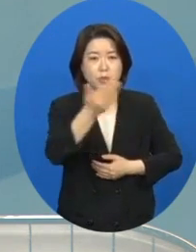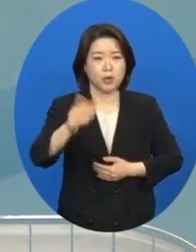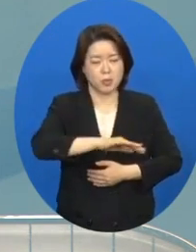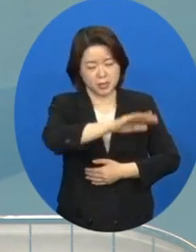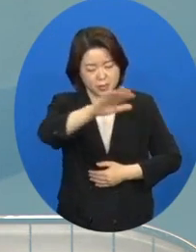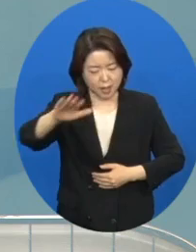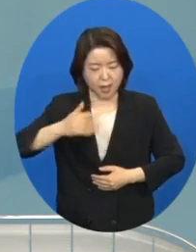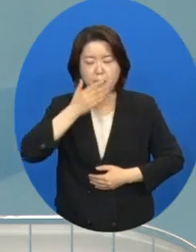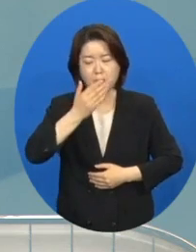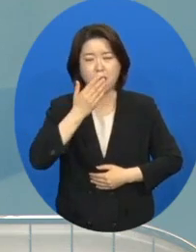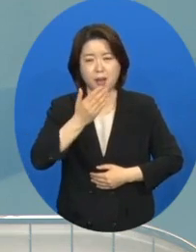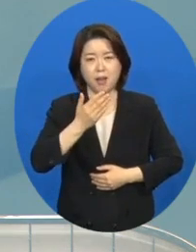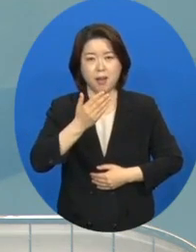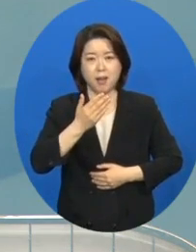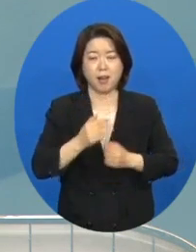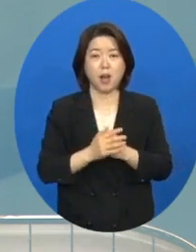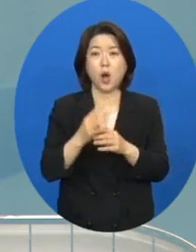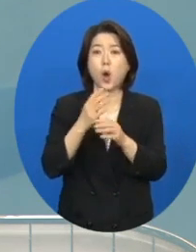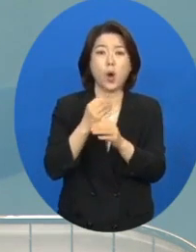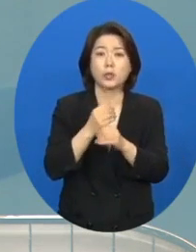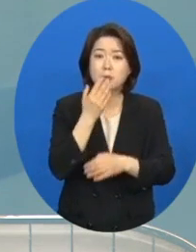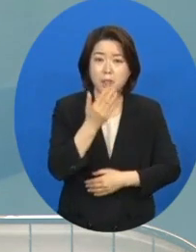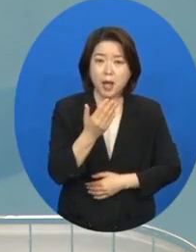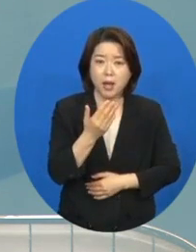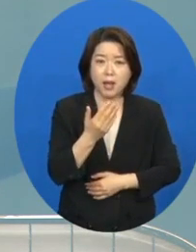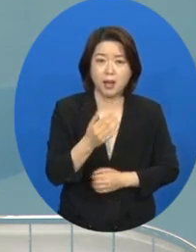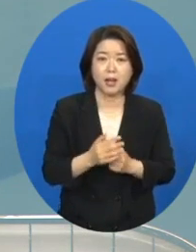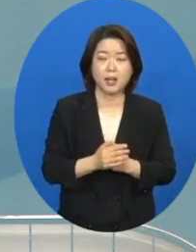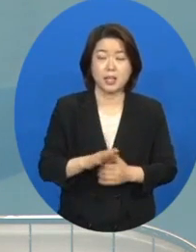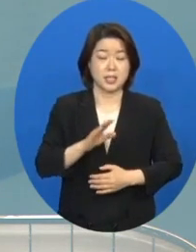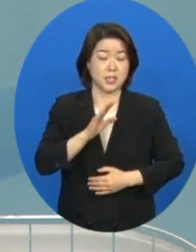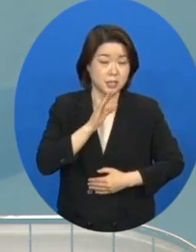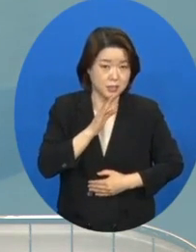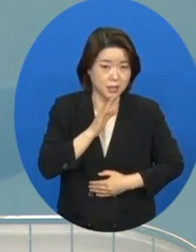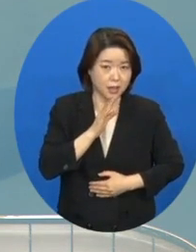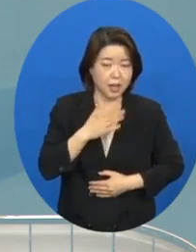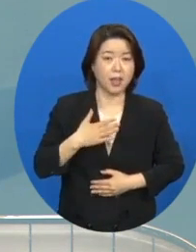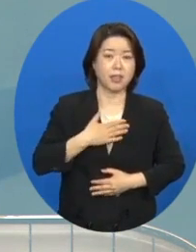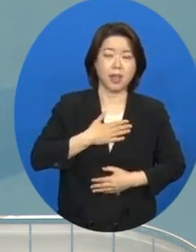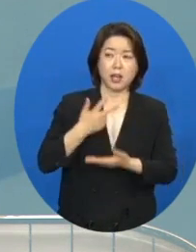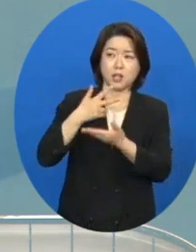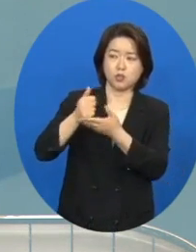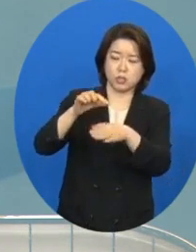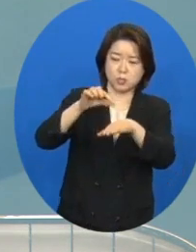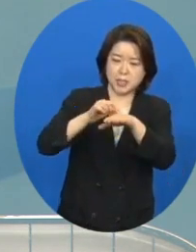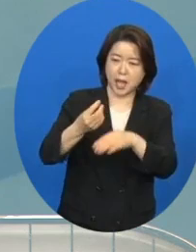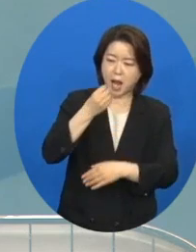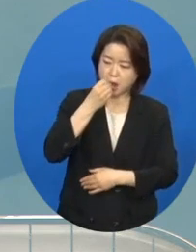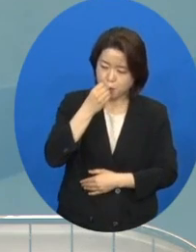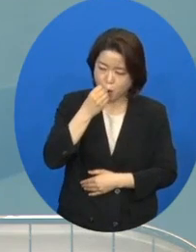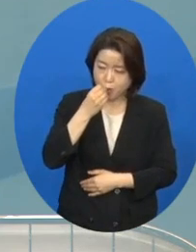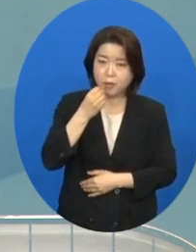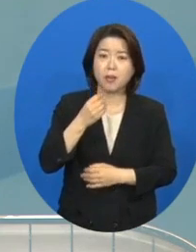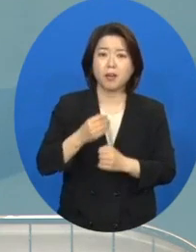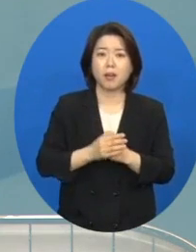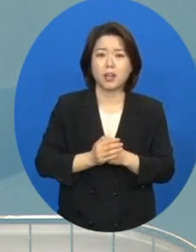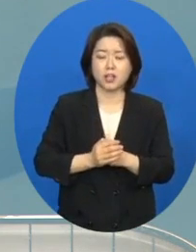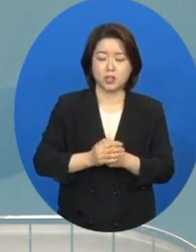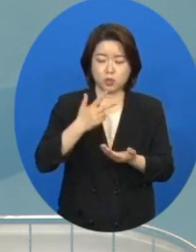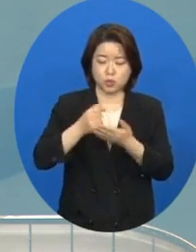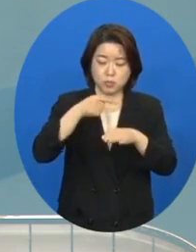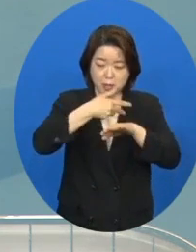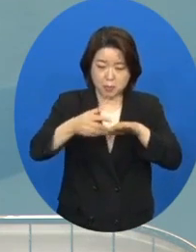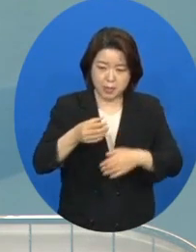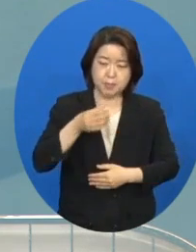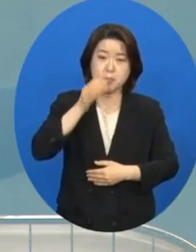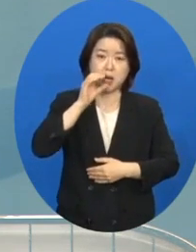수 있어요. 언제 그렇습니까? 진짜 내가 주님의 살을 먹었다, 주님의 피를